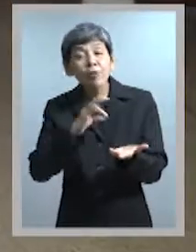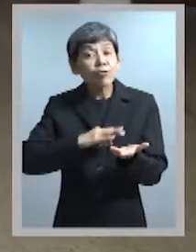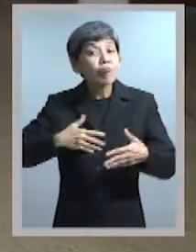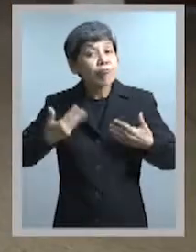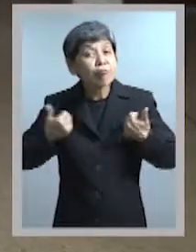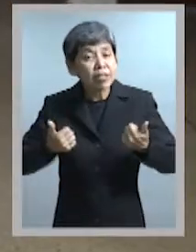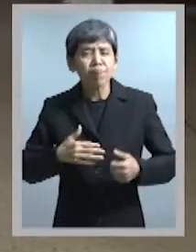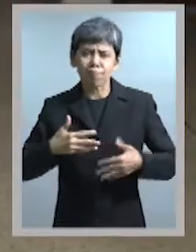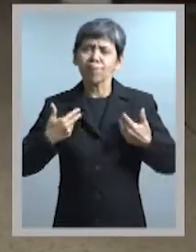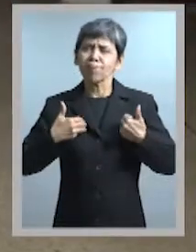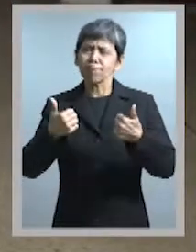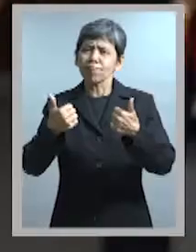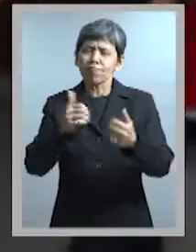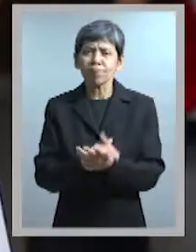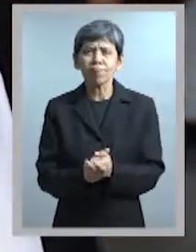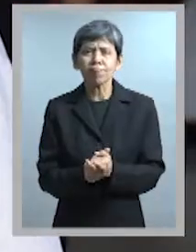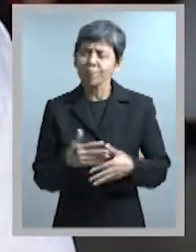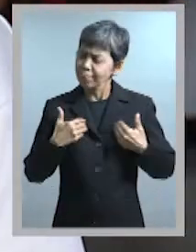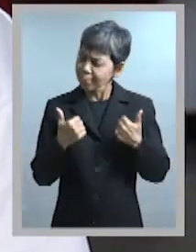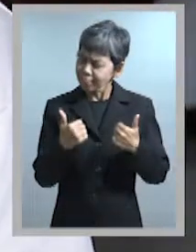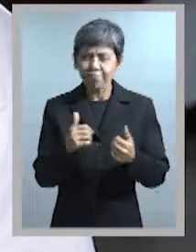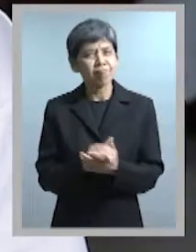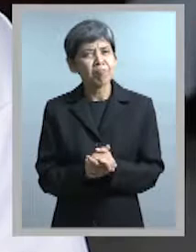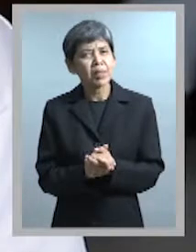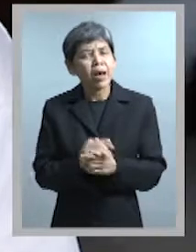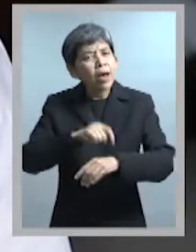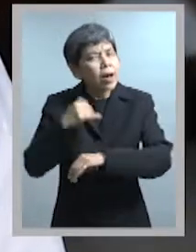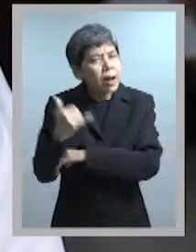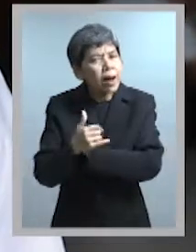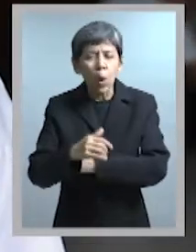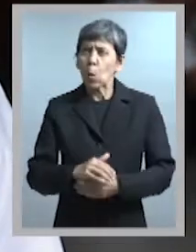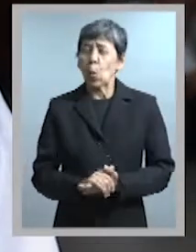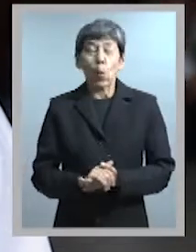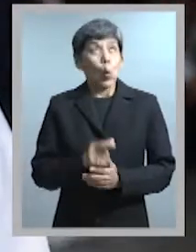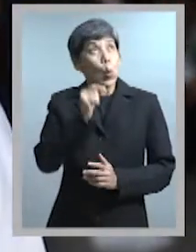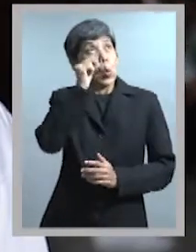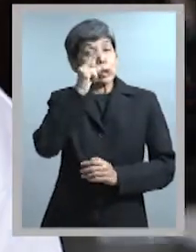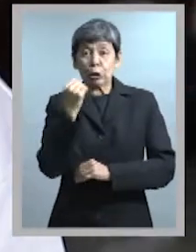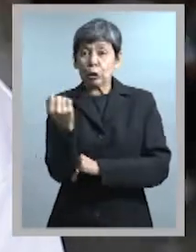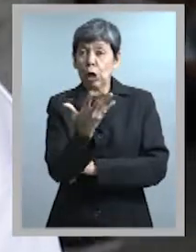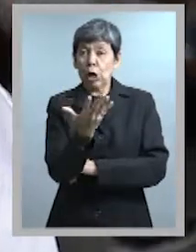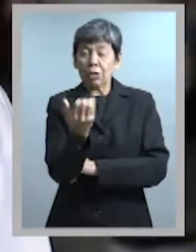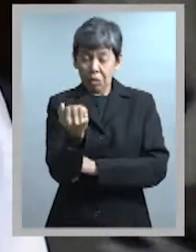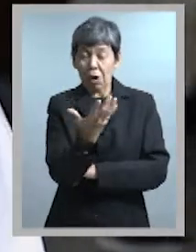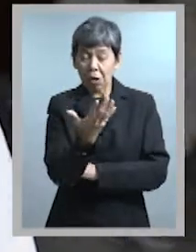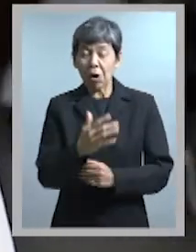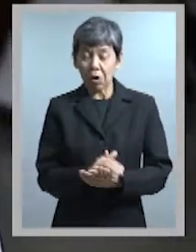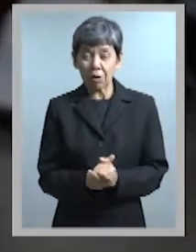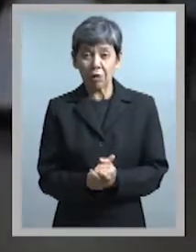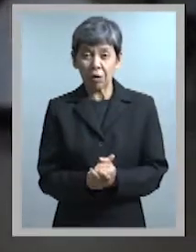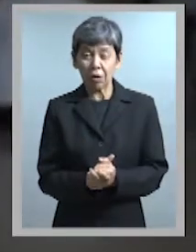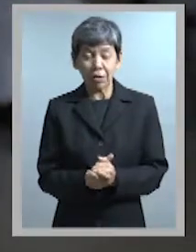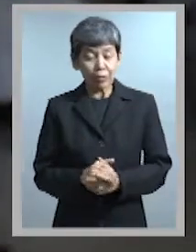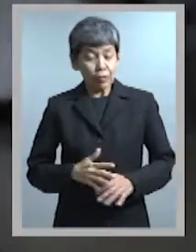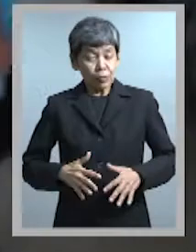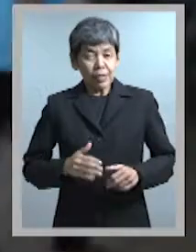บ้างครับคุณแม่วันนี้สนุกไหมฮะ อ๋อสนุกมากค่ะ สนุกมากมาตั้งแต่กี่โมงครับวันนี ้อ๋อตื่นกันตั้งแต่ตีห้านะคะ ตีห้าเลย